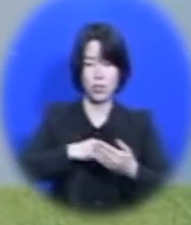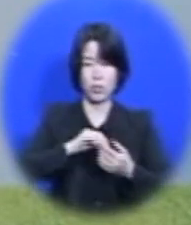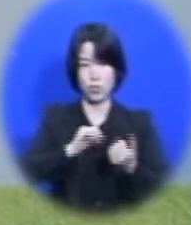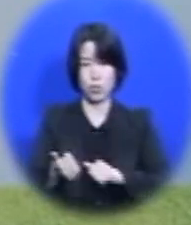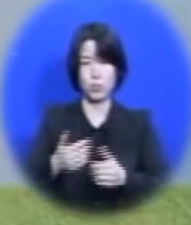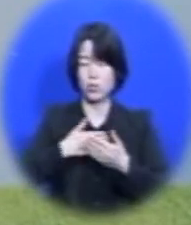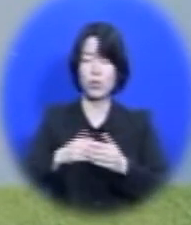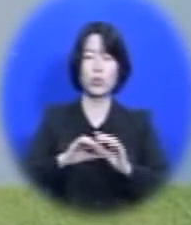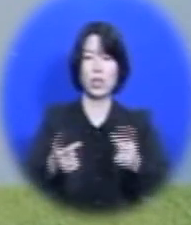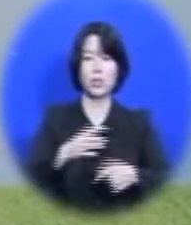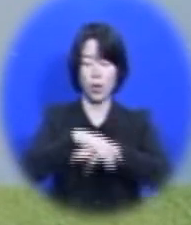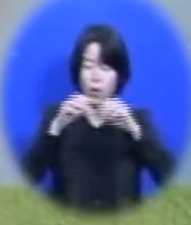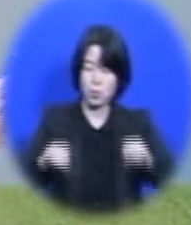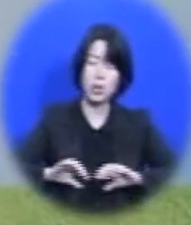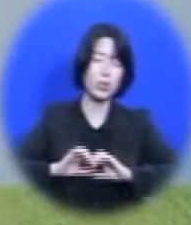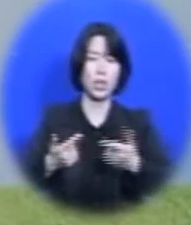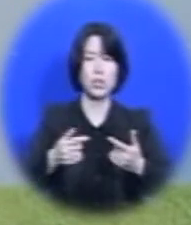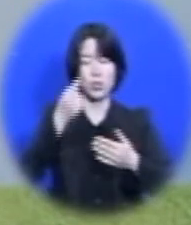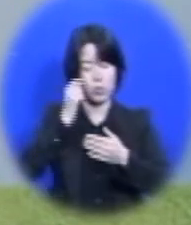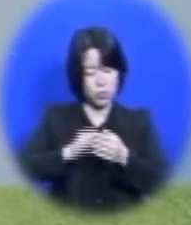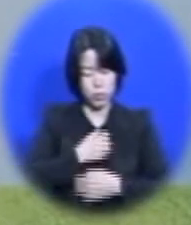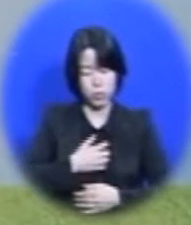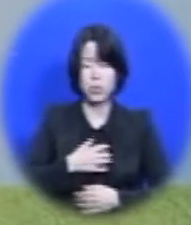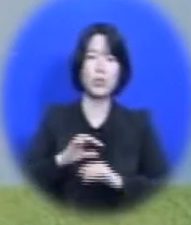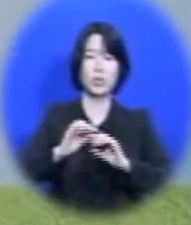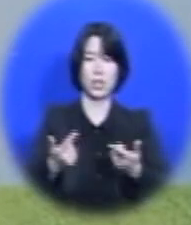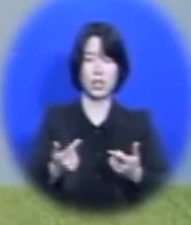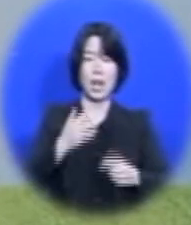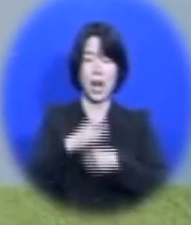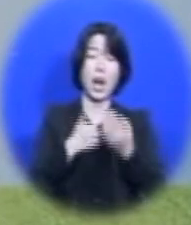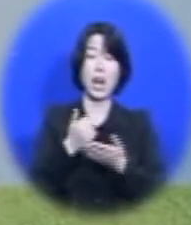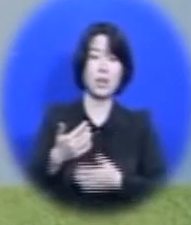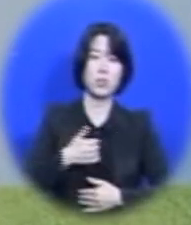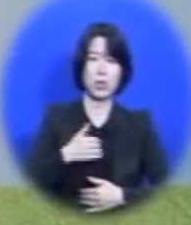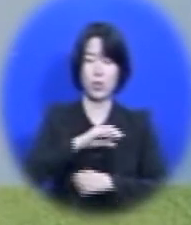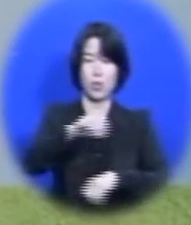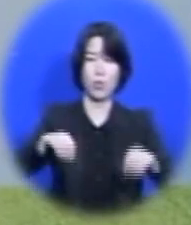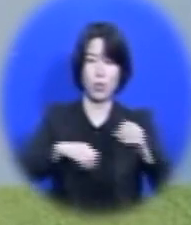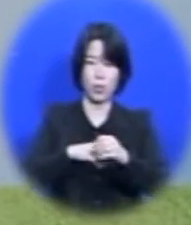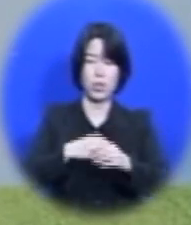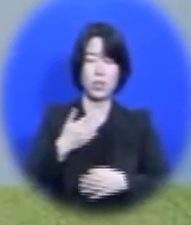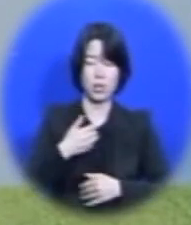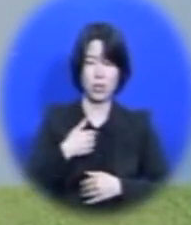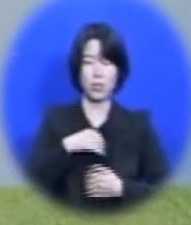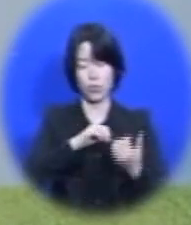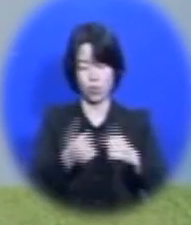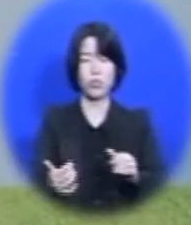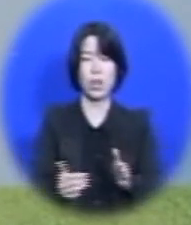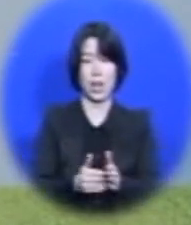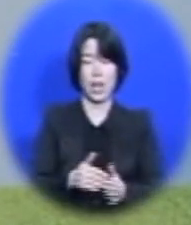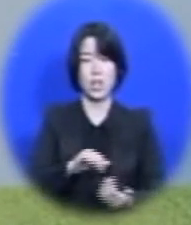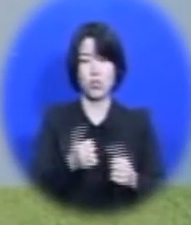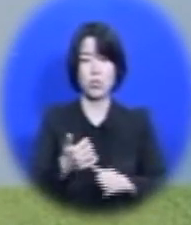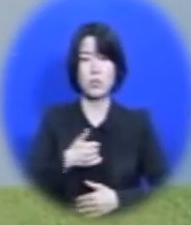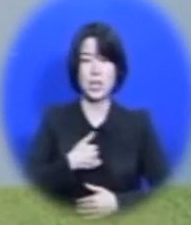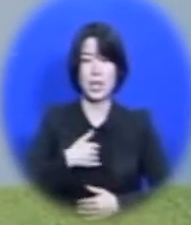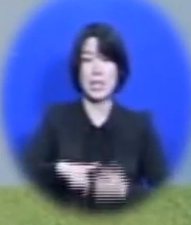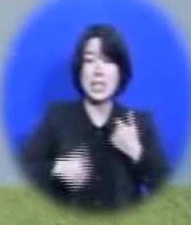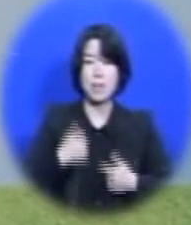아니고 허무한 것도 아니고 슬픈 것도 아닙니다. 하나님 저는 오히려 죽었습니다. 죽음이 내게는